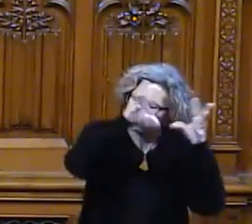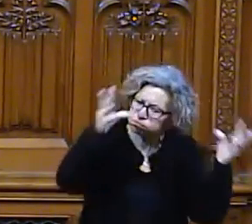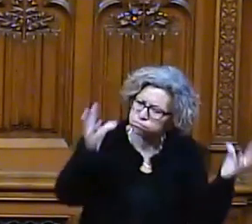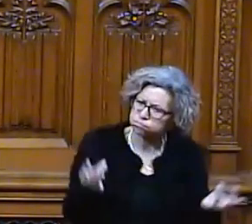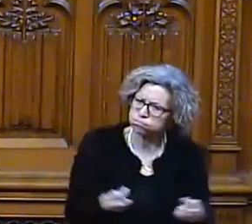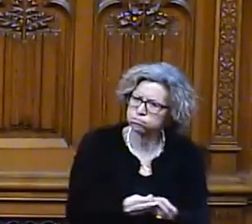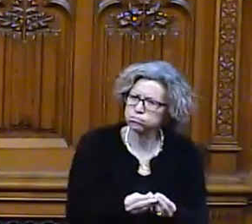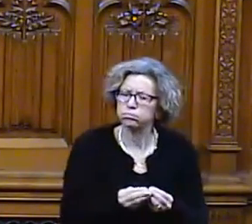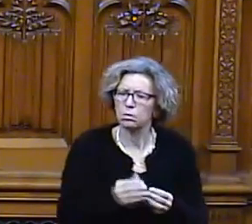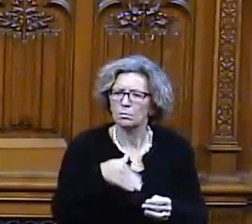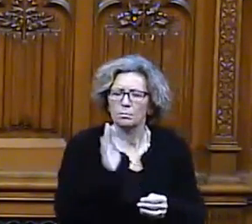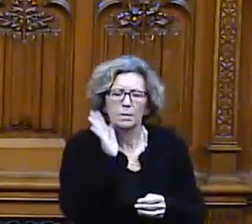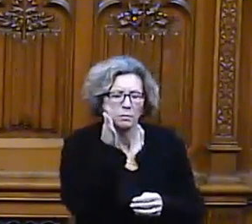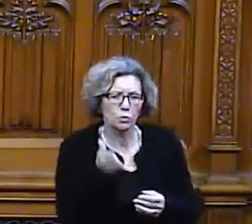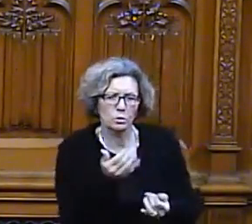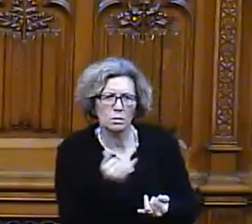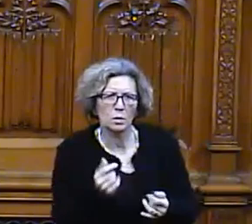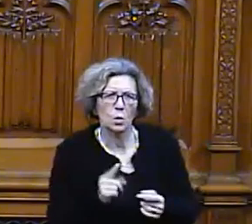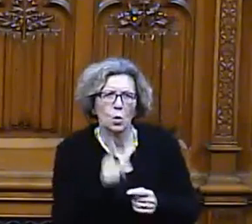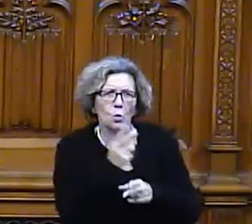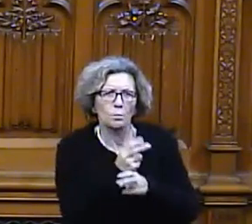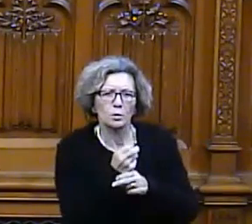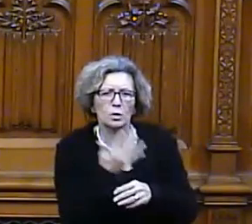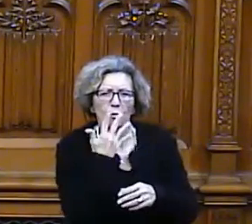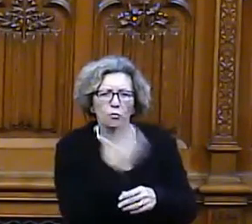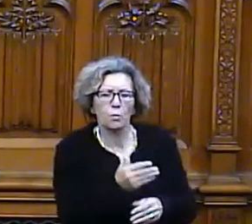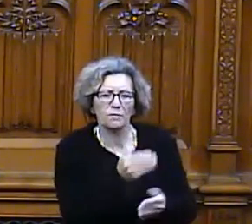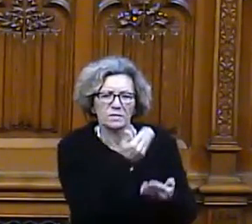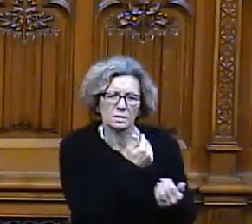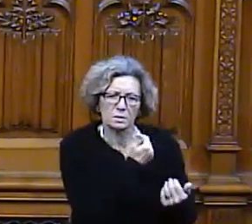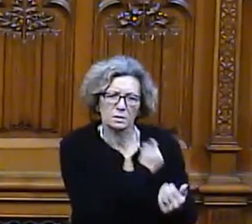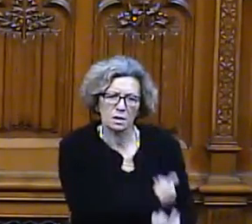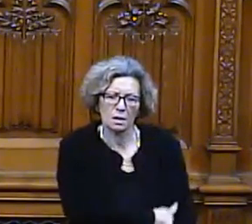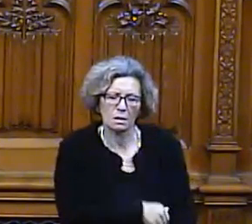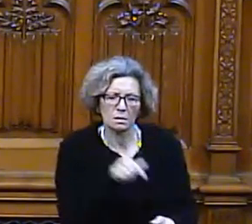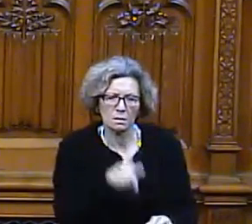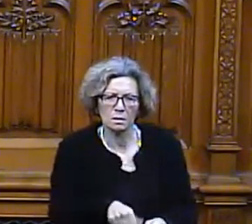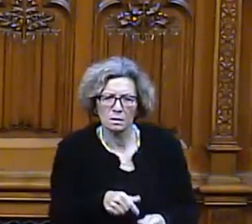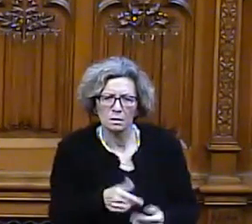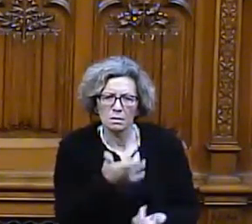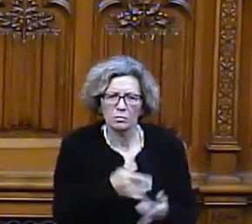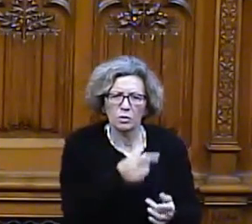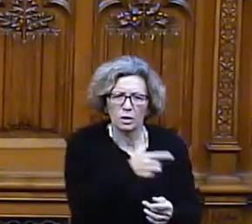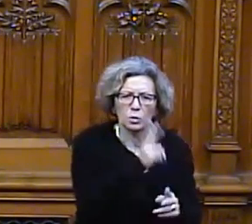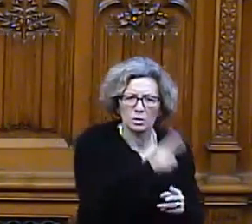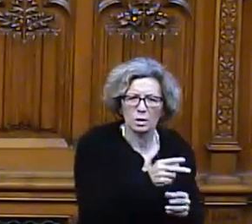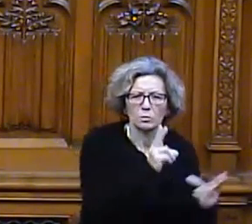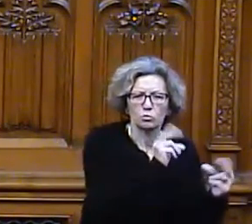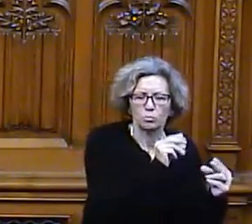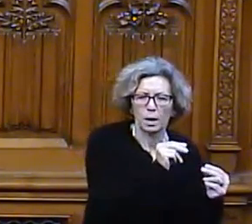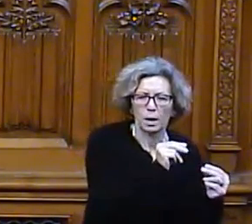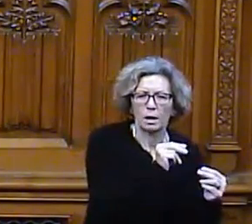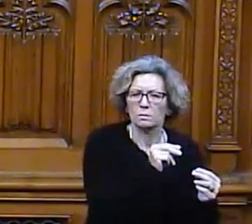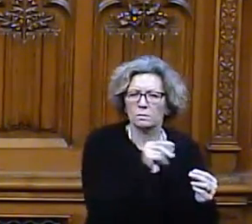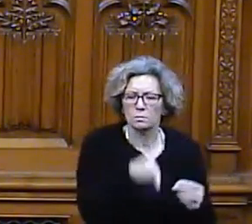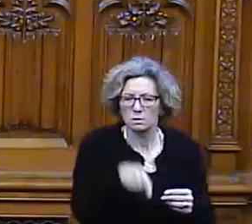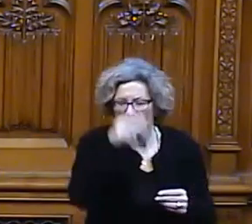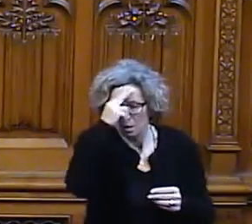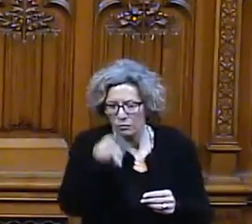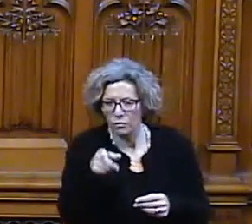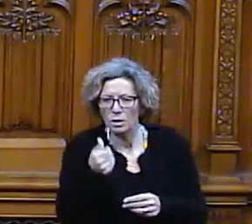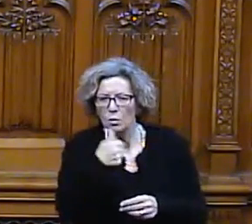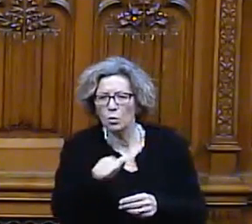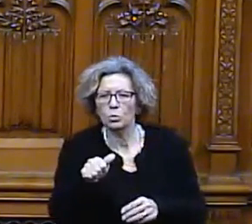geworden. In Oberösterreich haben es 50 Seiten, wahrscheinlich können die Leute dort miteinander noch reden. In Wien hat es